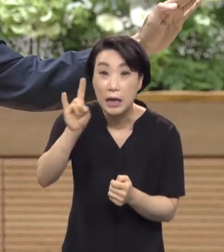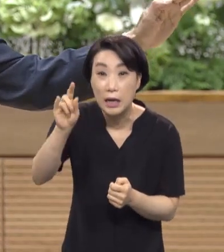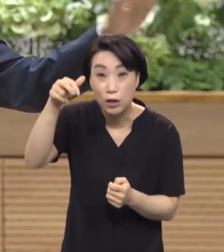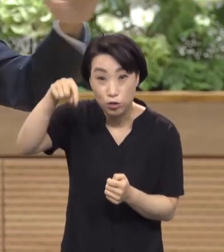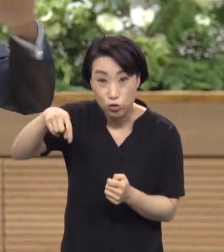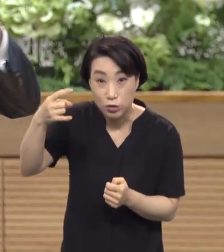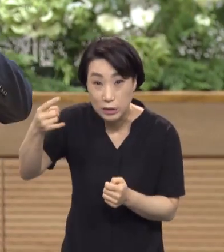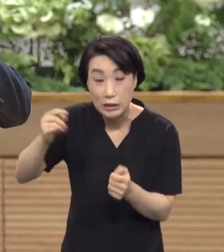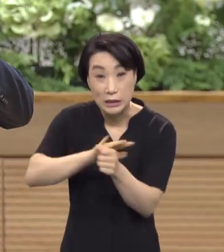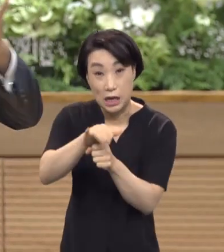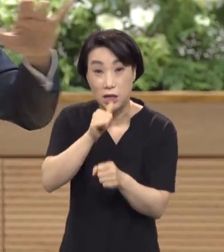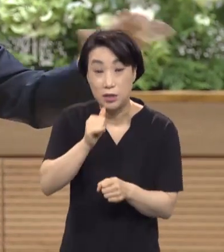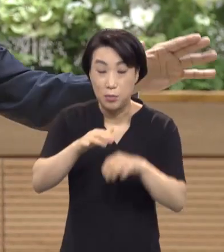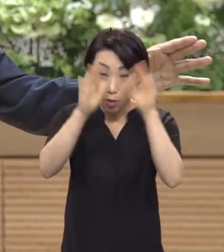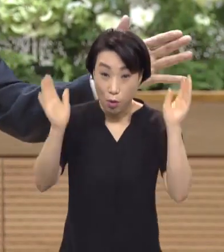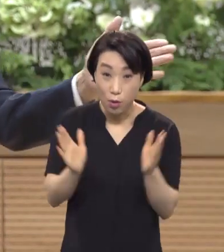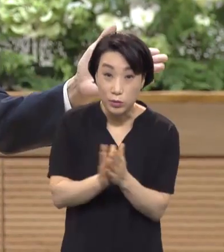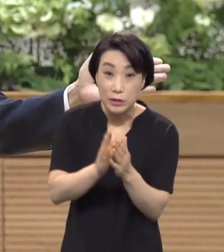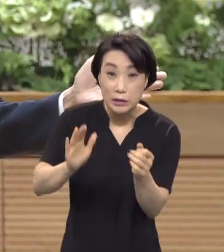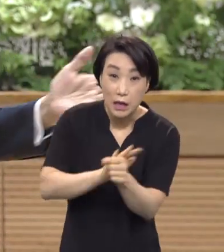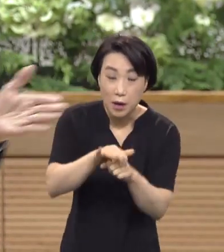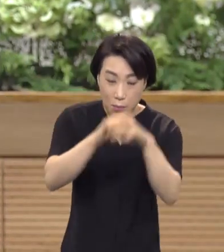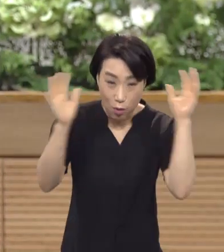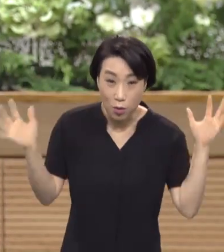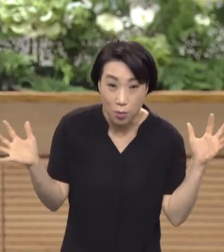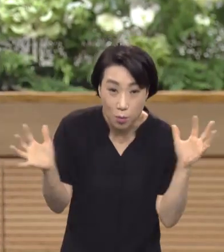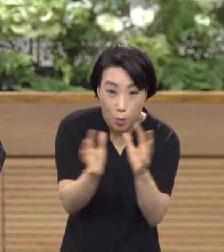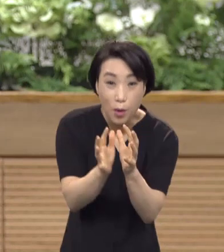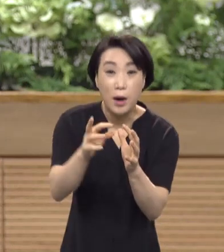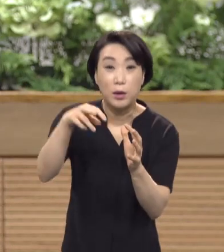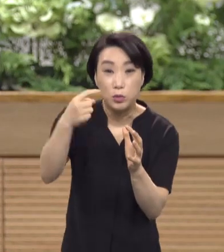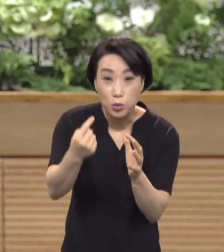사랑이 통틀어 다 짚어버려도,